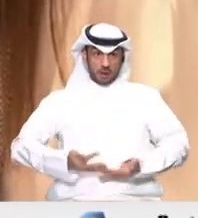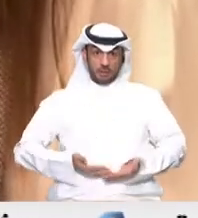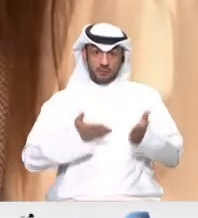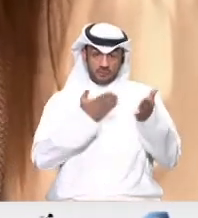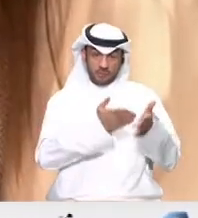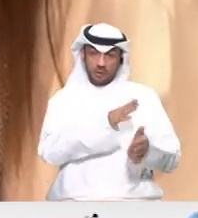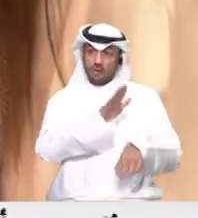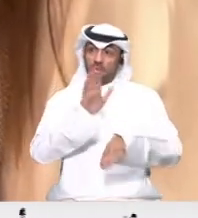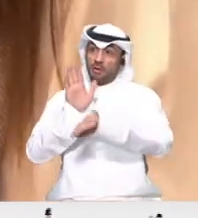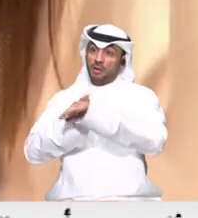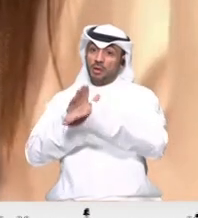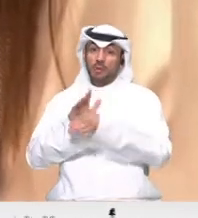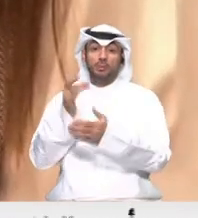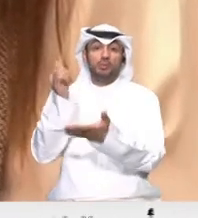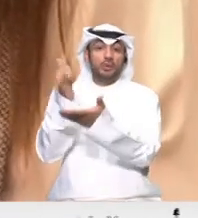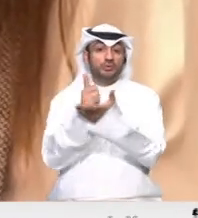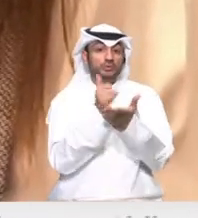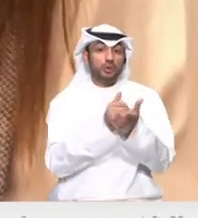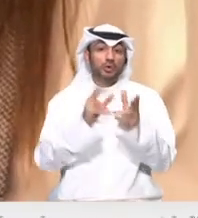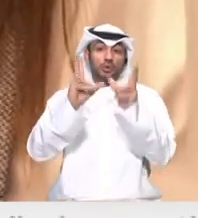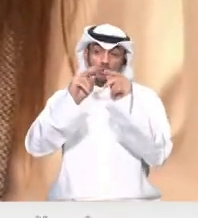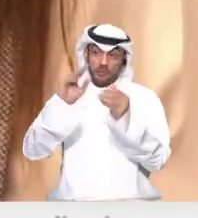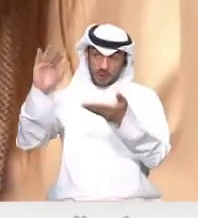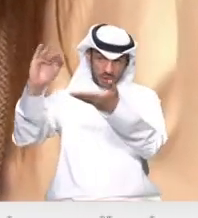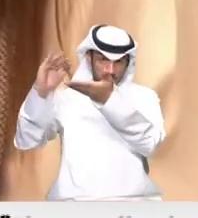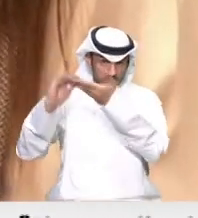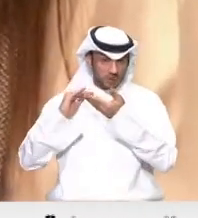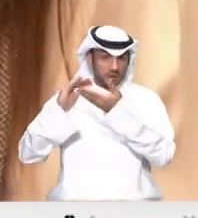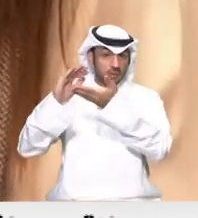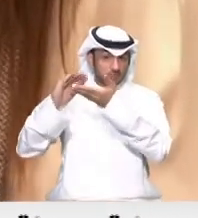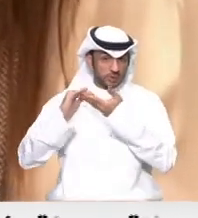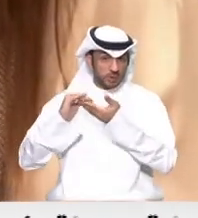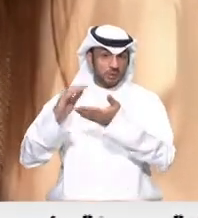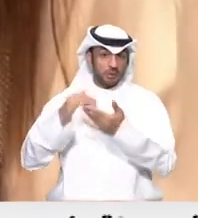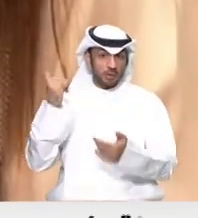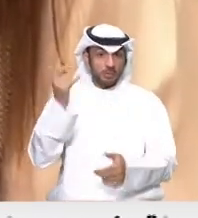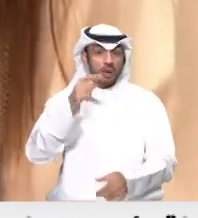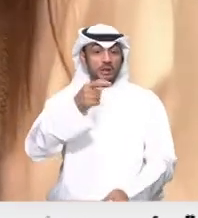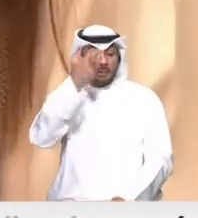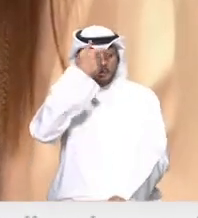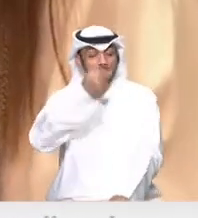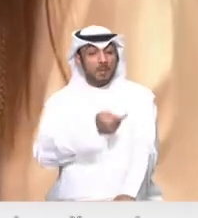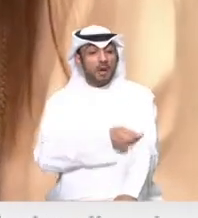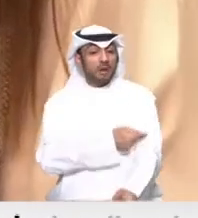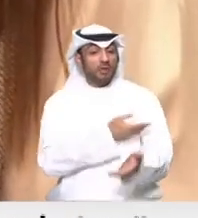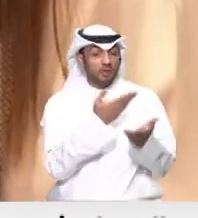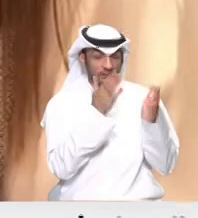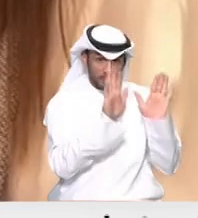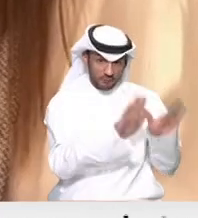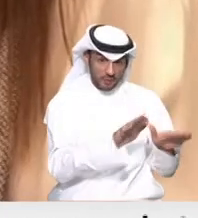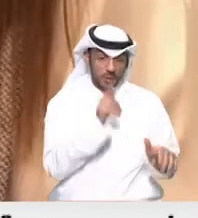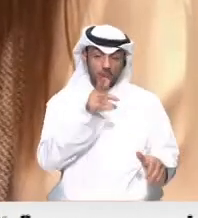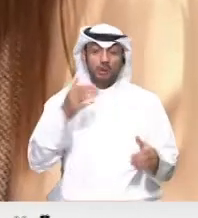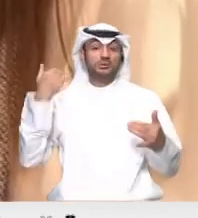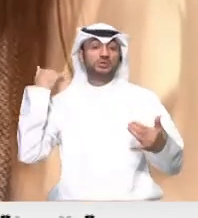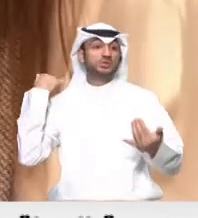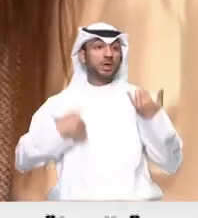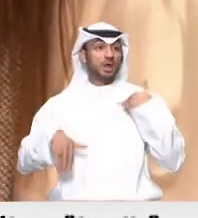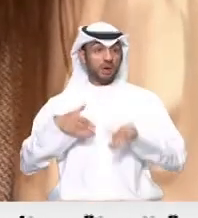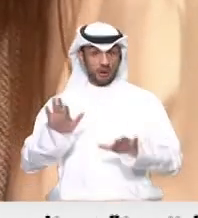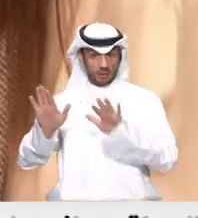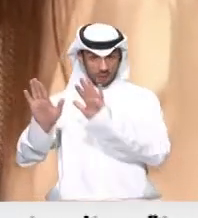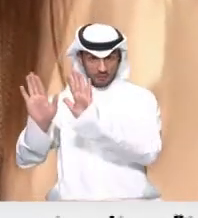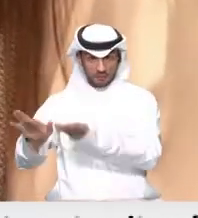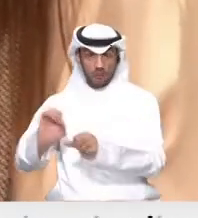اللبنانية للمساعدة. هناك أيضا بعض المرضى، ويحكى أن هناك جرحى أيضا موجودون